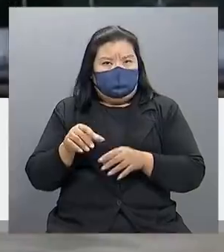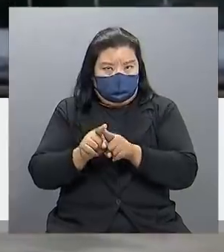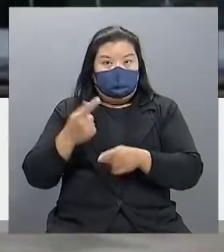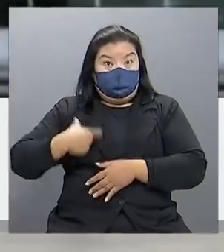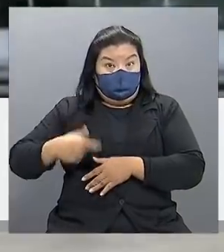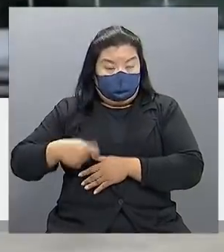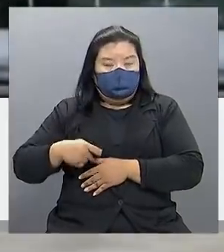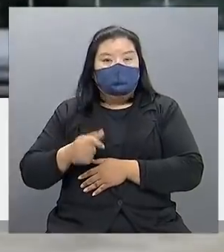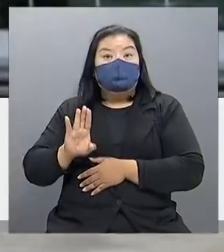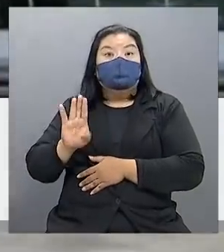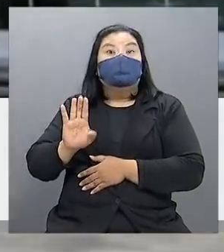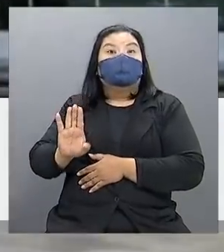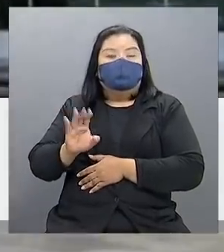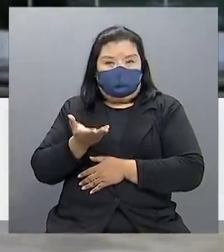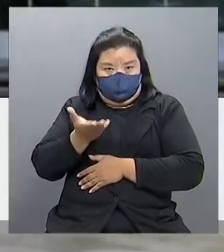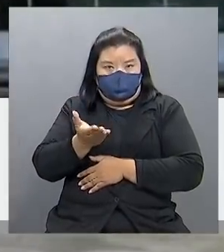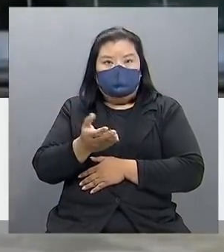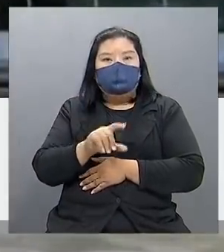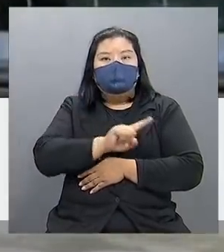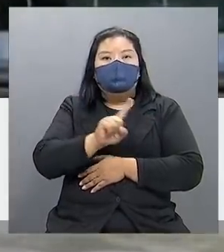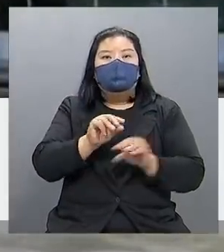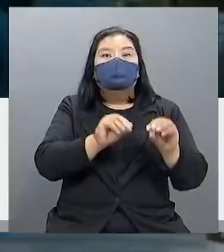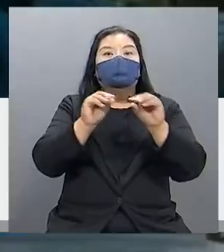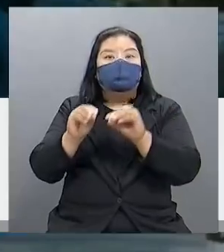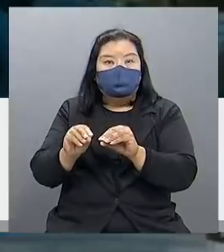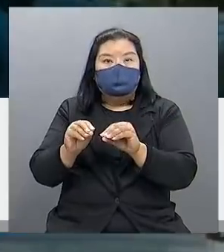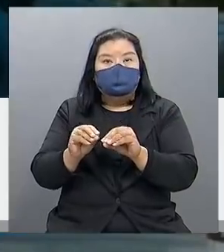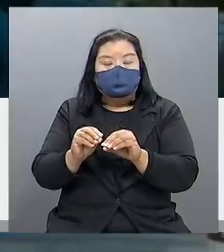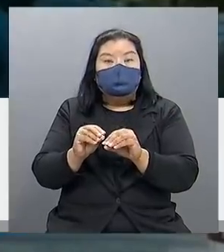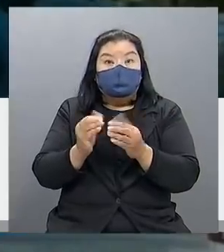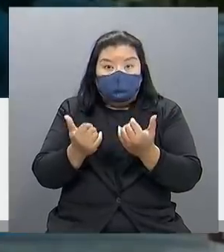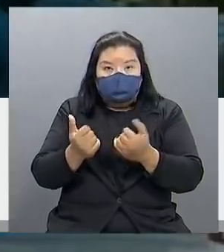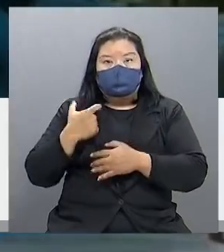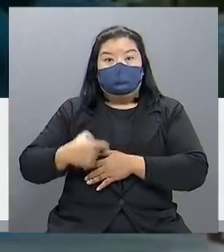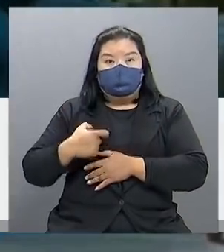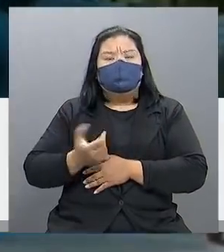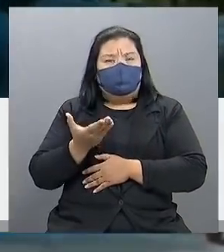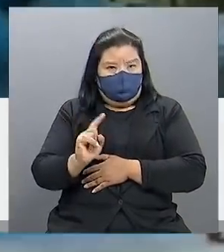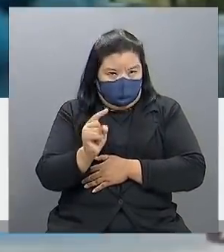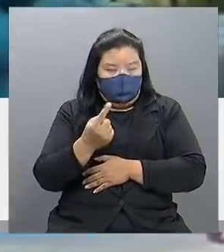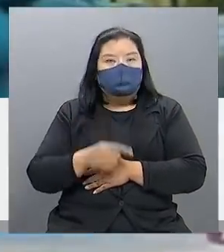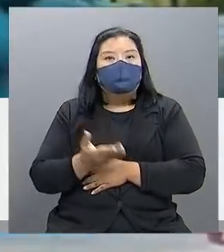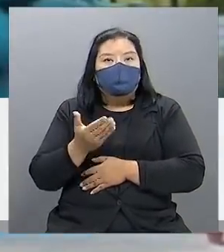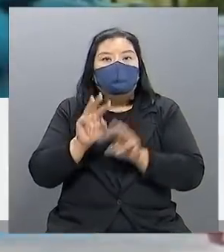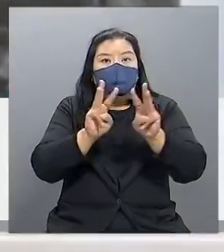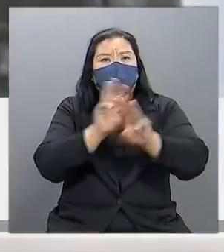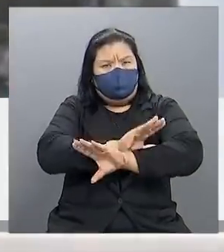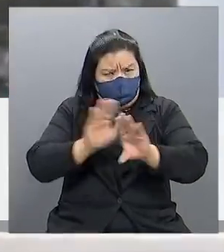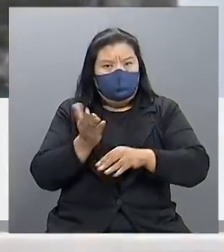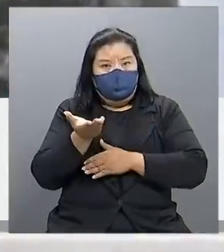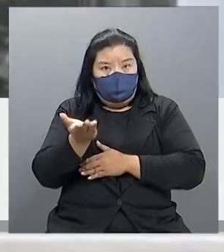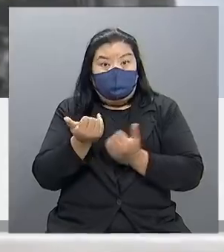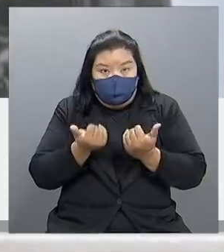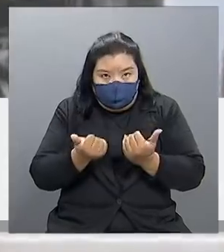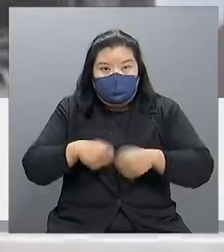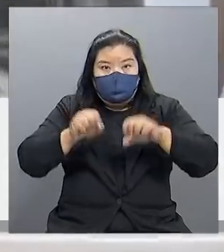ฟ้าแจ้งขอเลื่อนจากการติดภารกิจทนายความได้ยื่นคำร้องคัดค้านไปแล้วเมื่อวานค่ะทำให้วันนี้จะเป็นนัดไต่สวนซัก